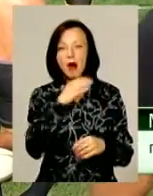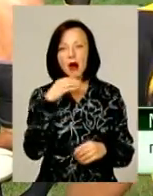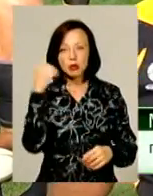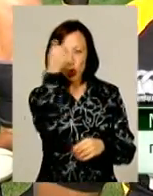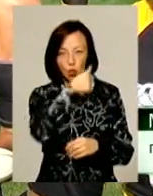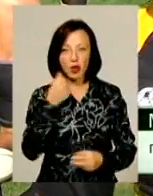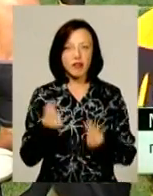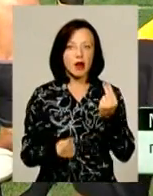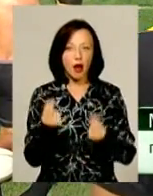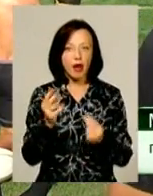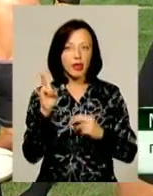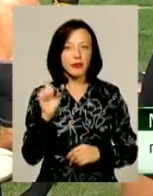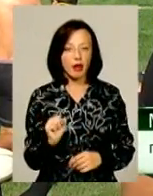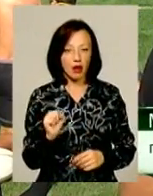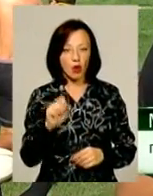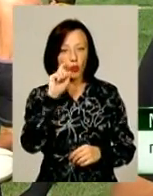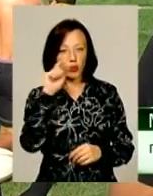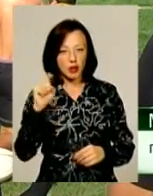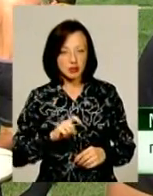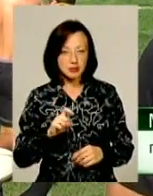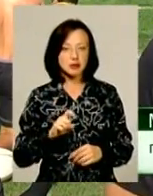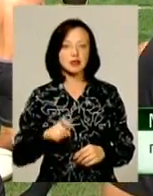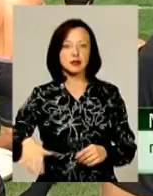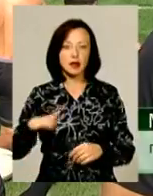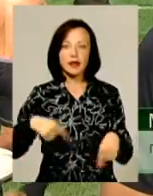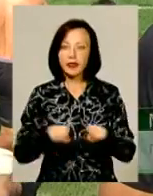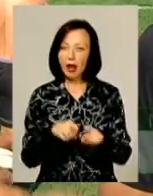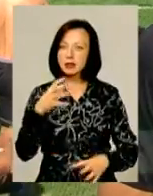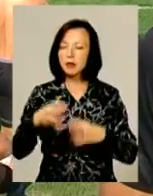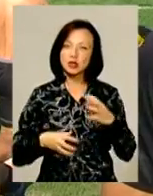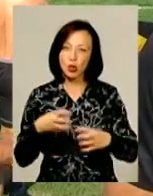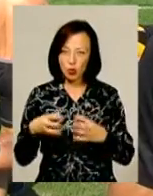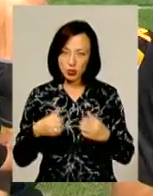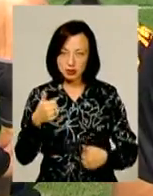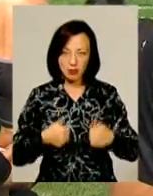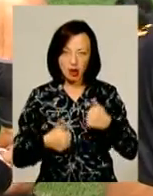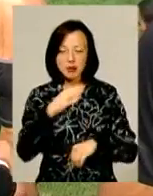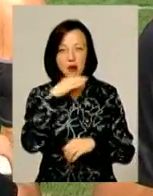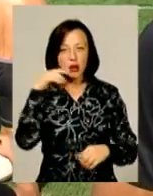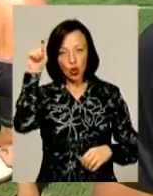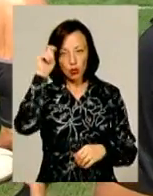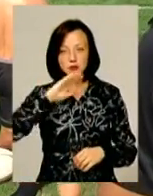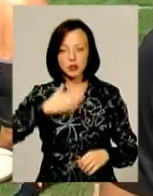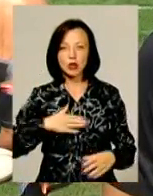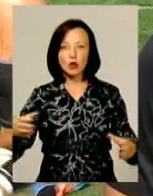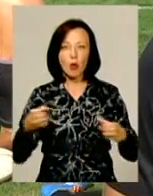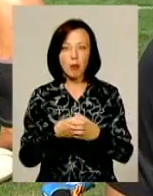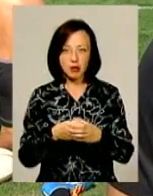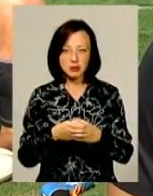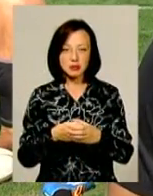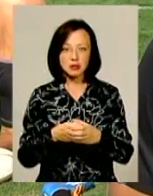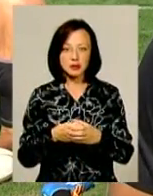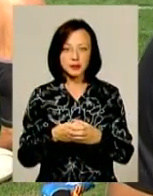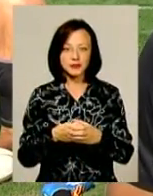років грає як на українських теренах, так і на міжнародній арені. Багато хлопців з нашої команди,